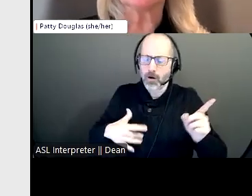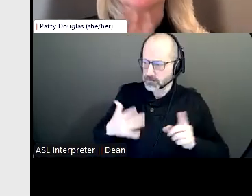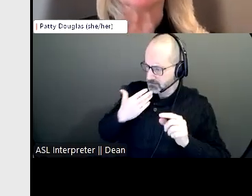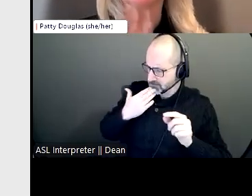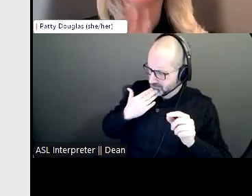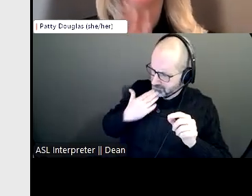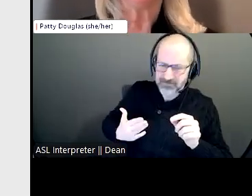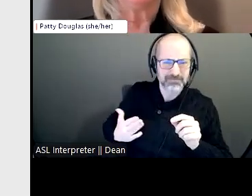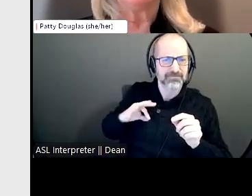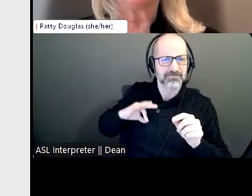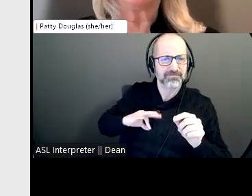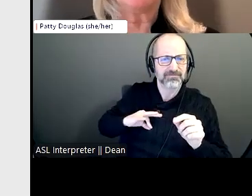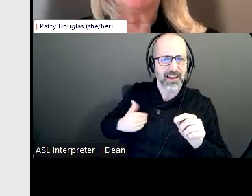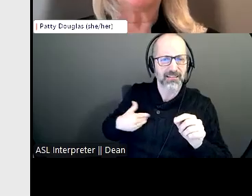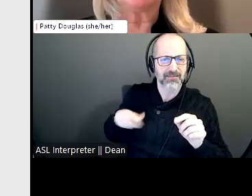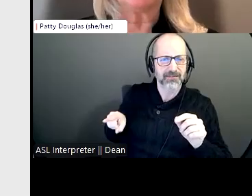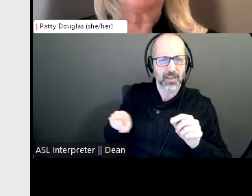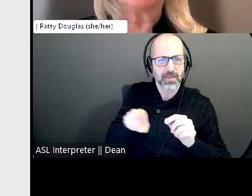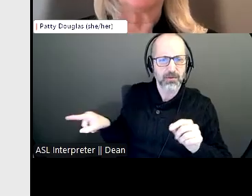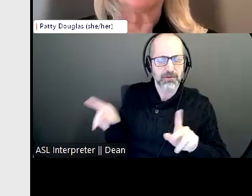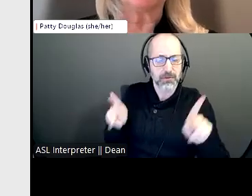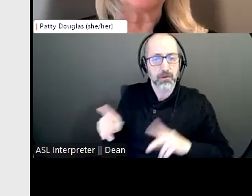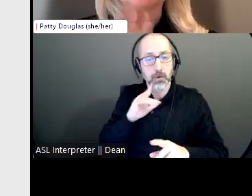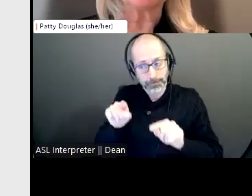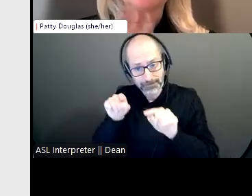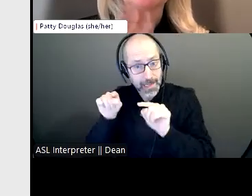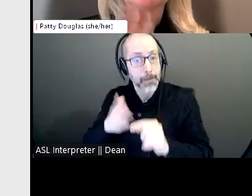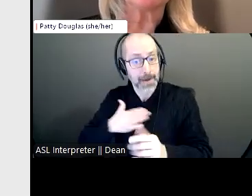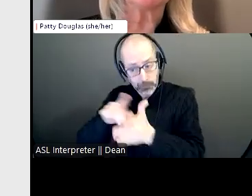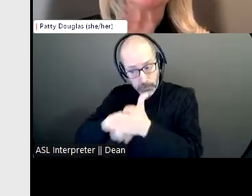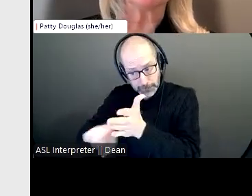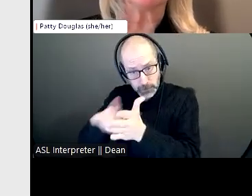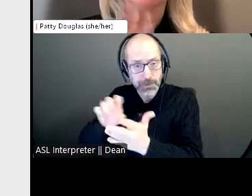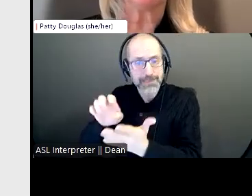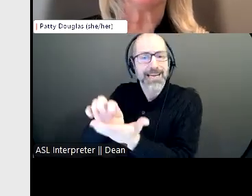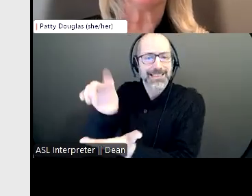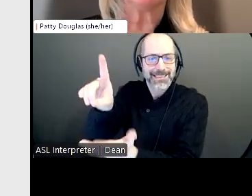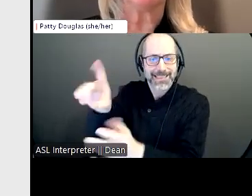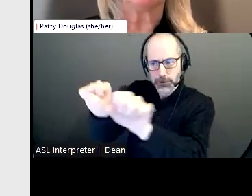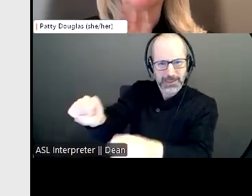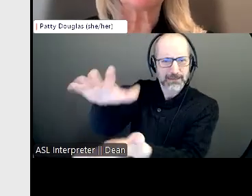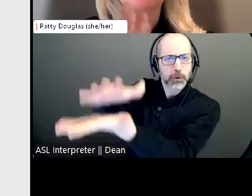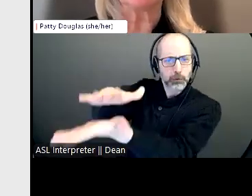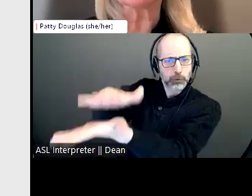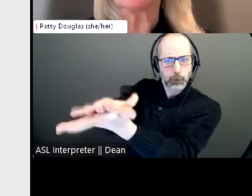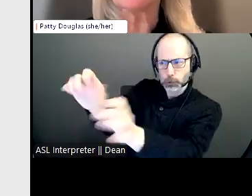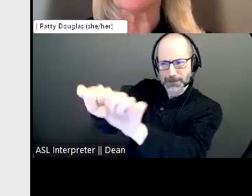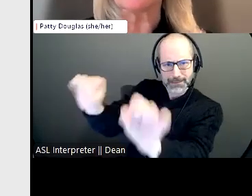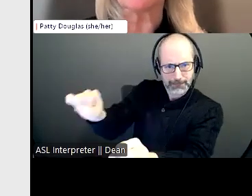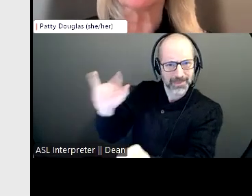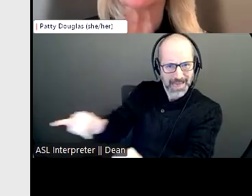que ceci relève des systèmes d'éducation, j'ai effectué d'autres recherches assez